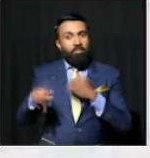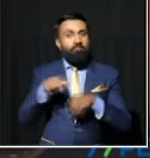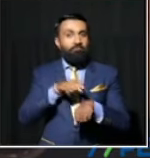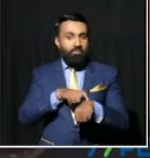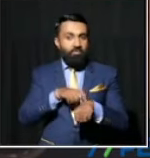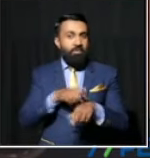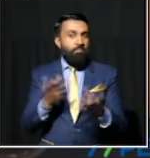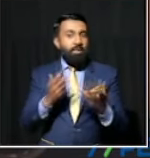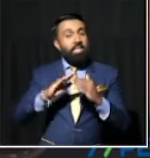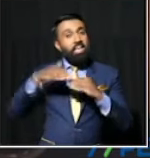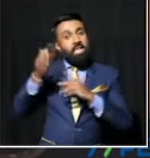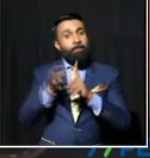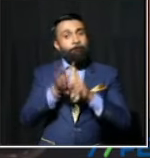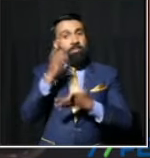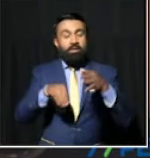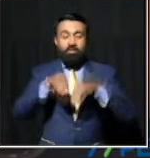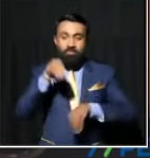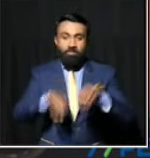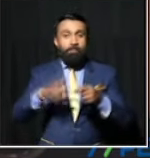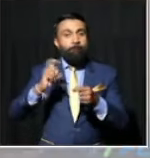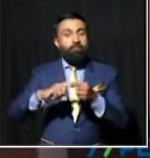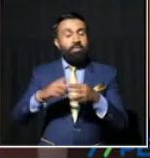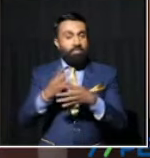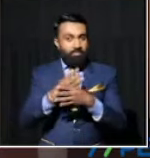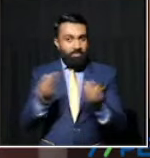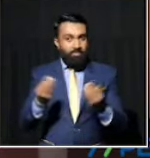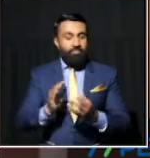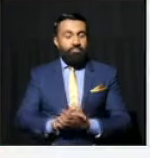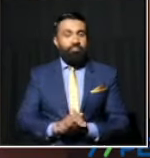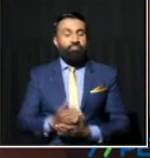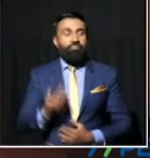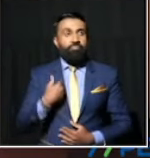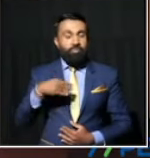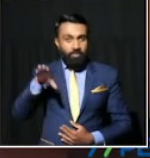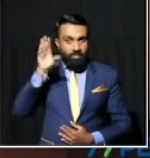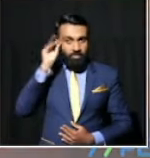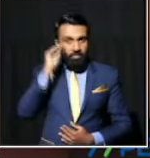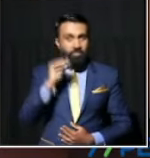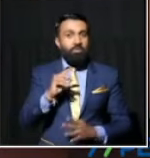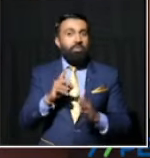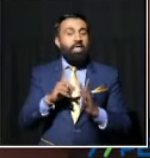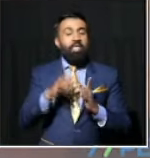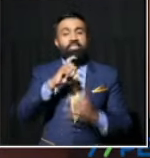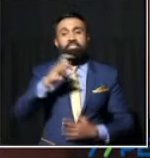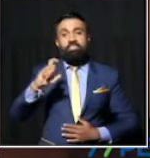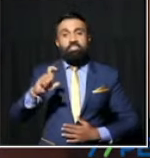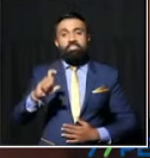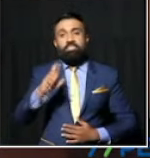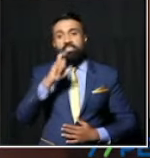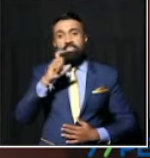නම් ඊළඟ ජනාධිපතිවරණයෙන් හරි මේ ප්‍රශ්නේ ඉවර කරනවා කරු කතානායකතුමා. අපිට දැනගන්නට ලැබුණා ICC එකේ චෙයාර්මන් ග්‍රෙග් බාක්ලේ